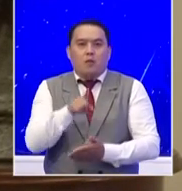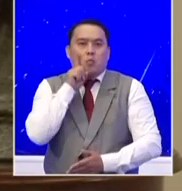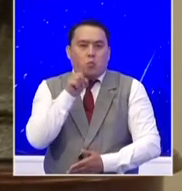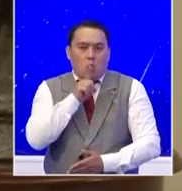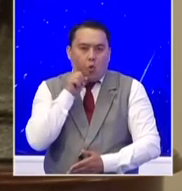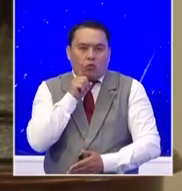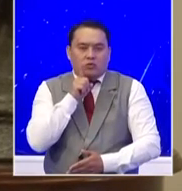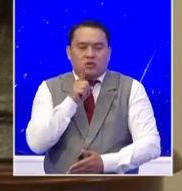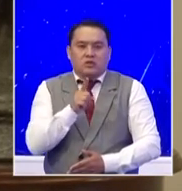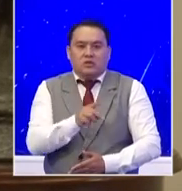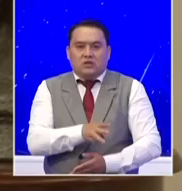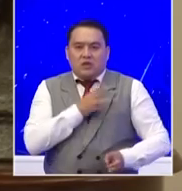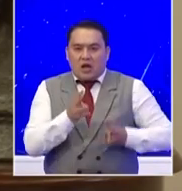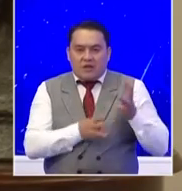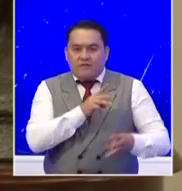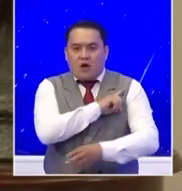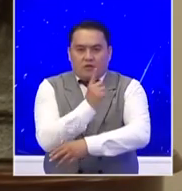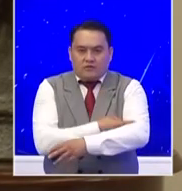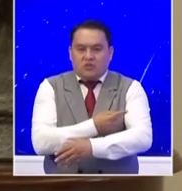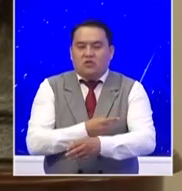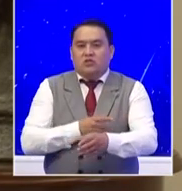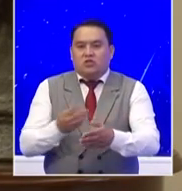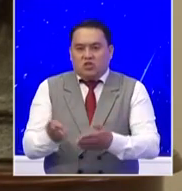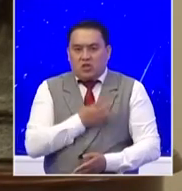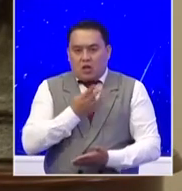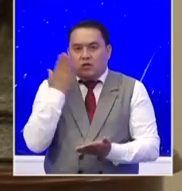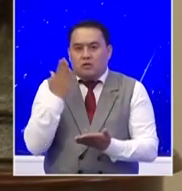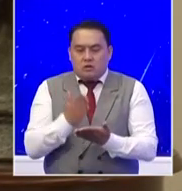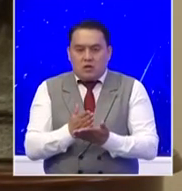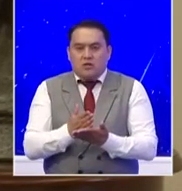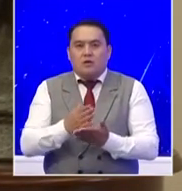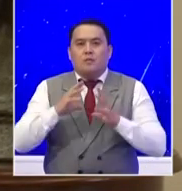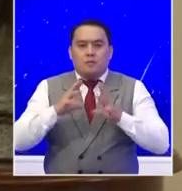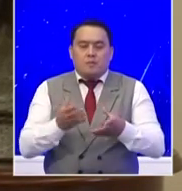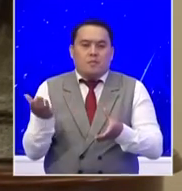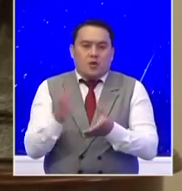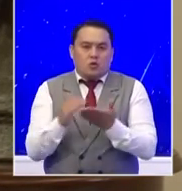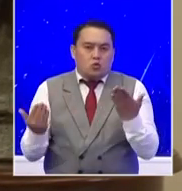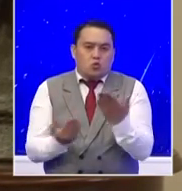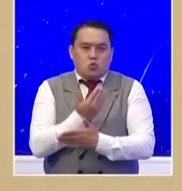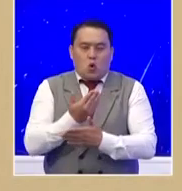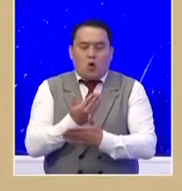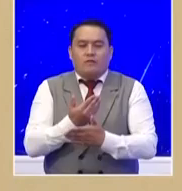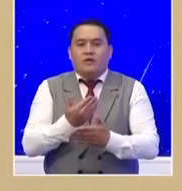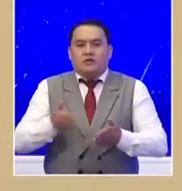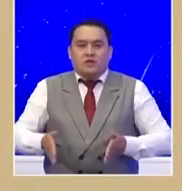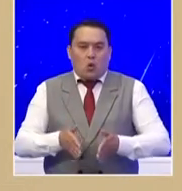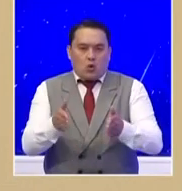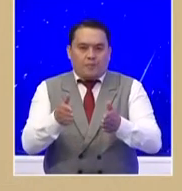молоды, энергичны, полны сил и желания идти вперед, познавая мир и новые неизведанные